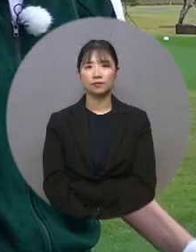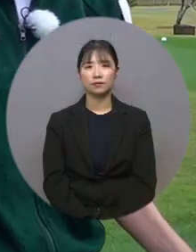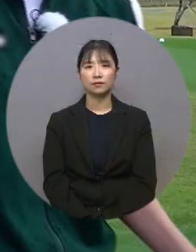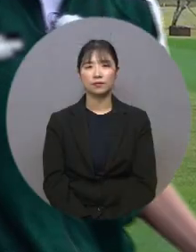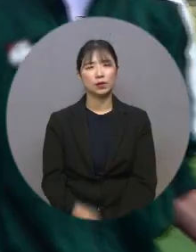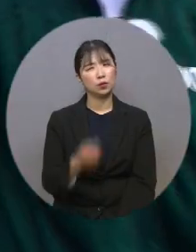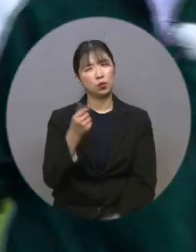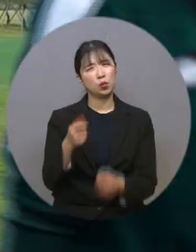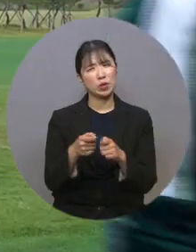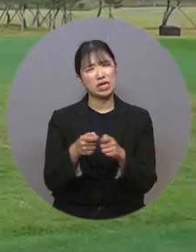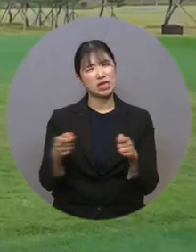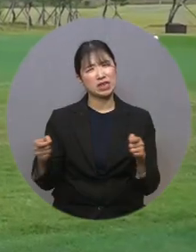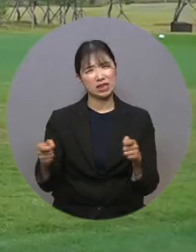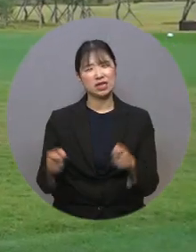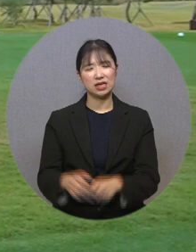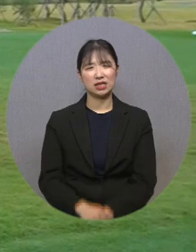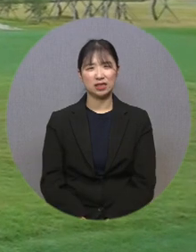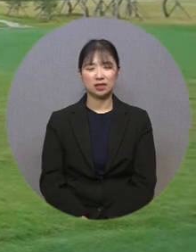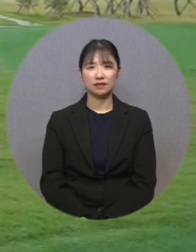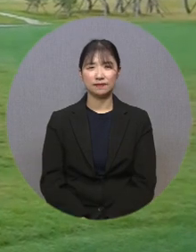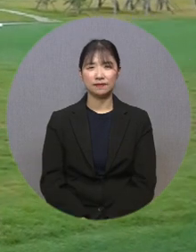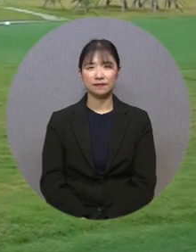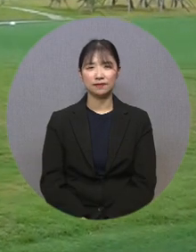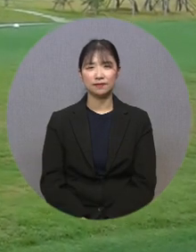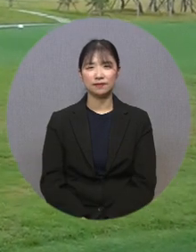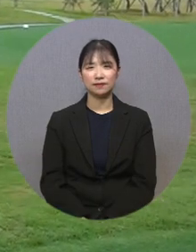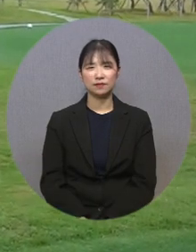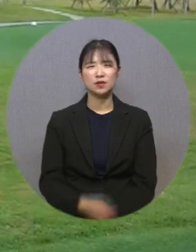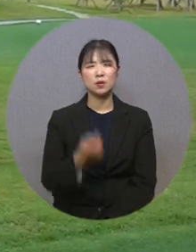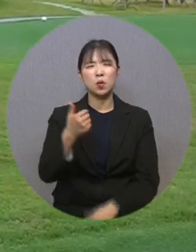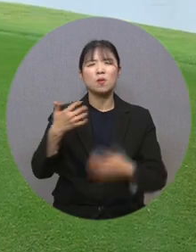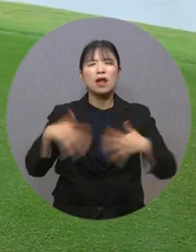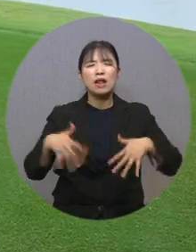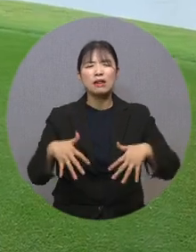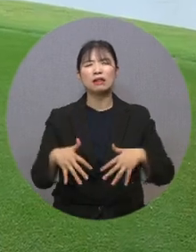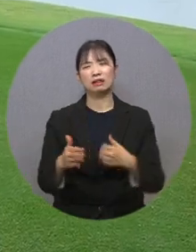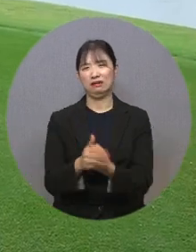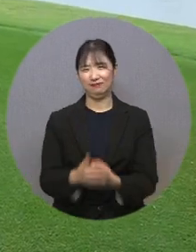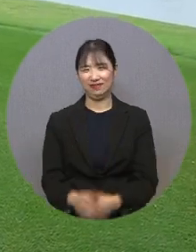갖다 댔다. 450 좀 원래 눌러서 치는 걸로 알고 있는데. 그러니까 너무 세다 치려고 그랬는데.